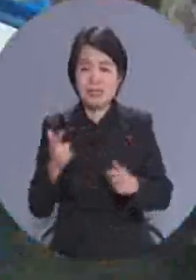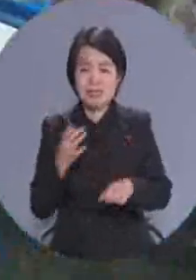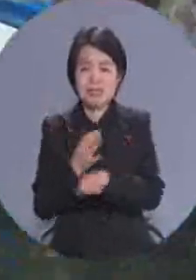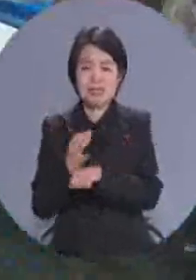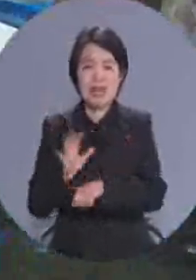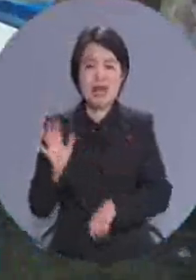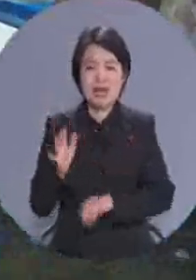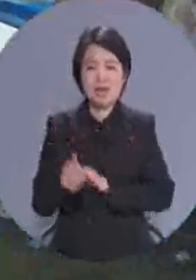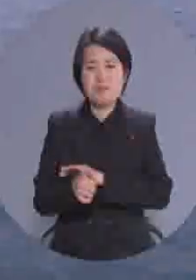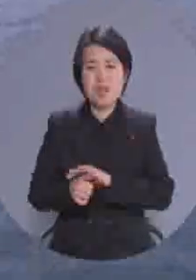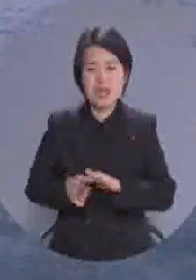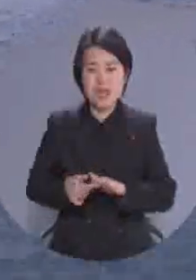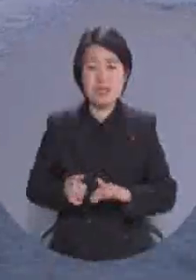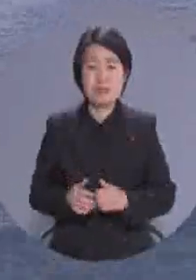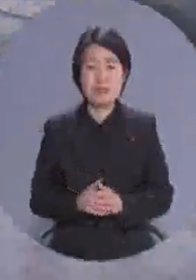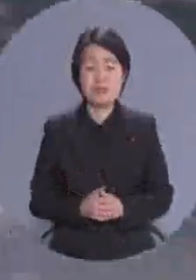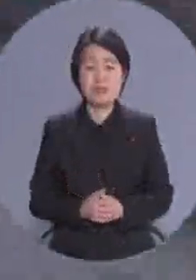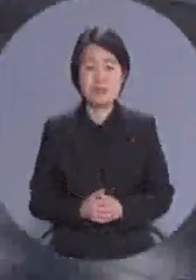현상이 생겼습니다.